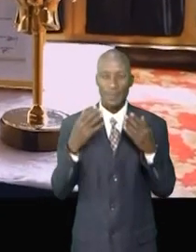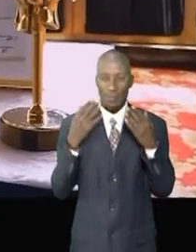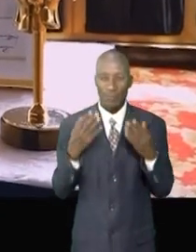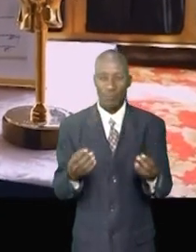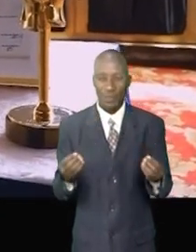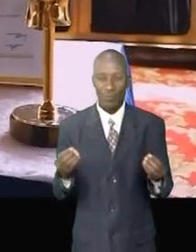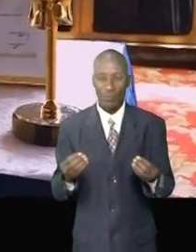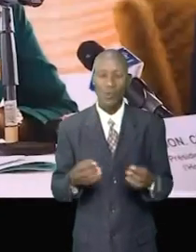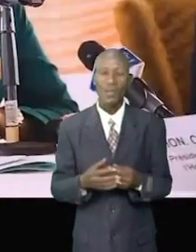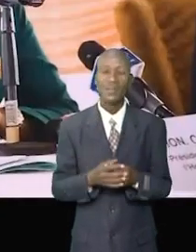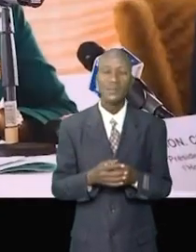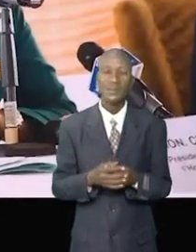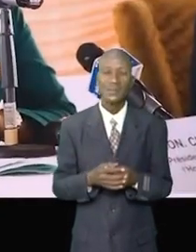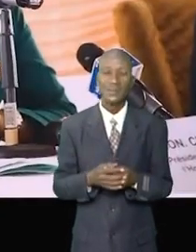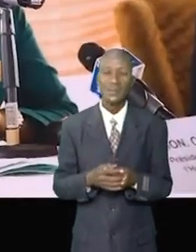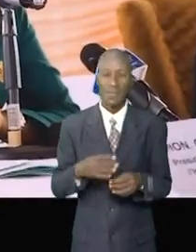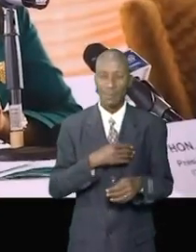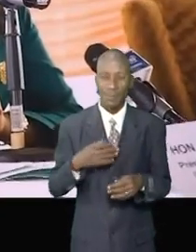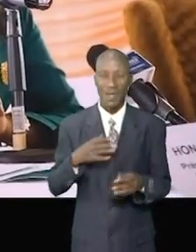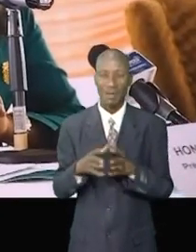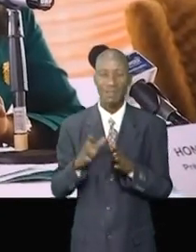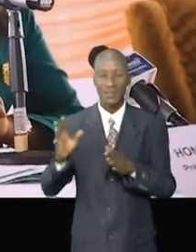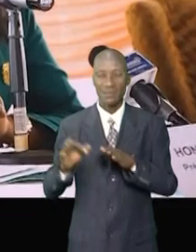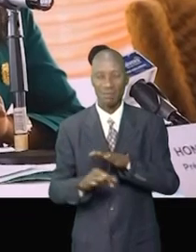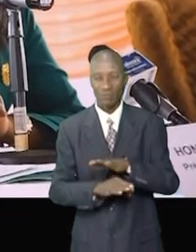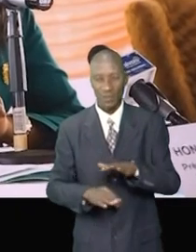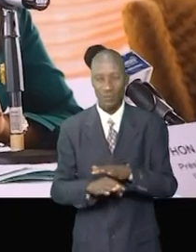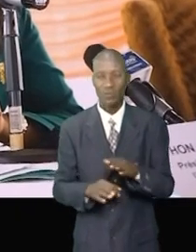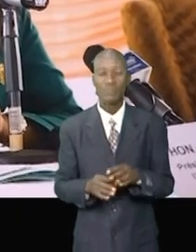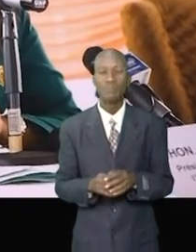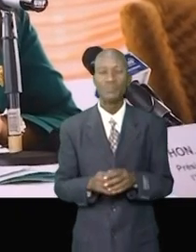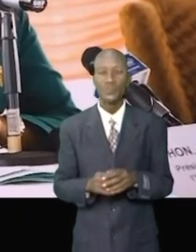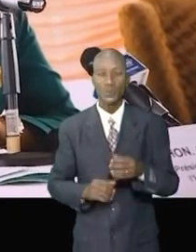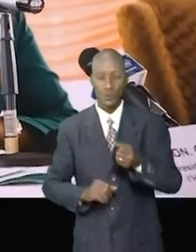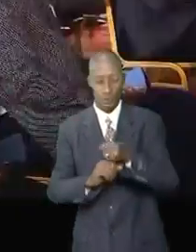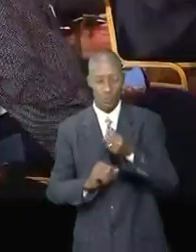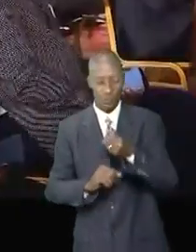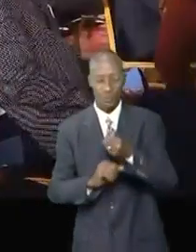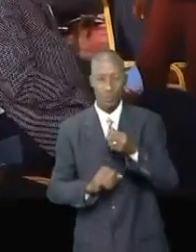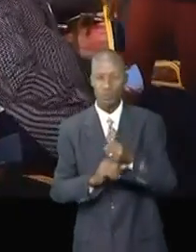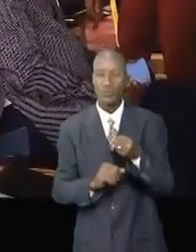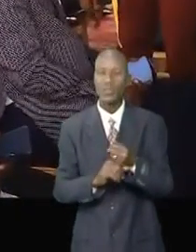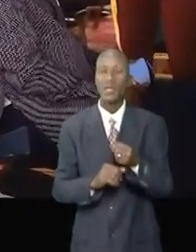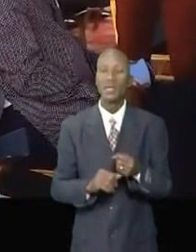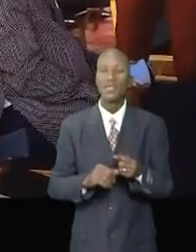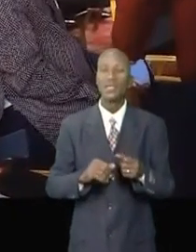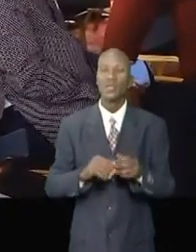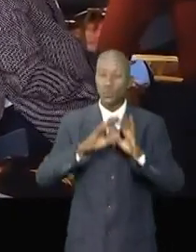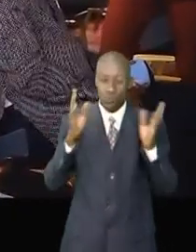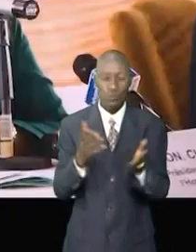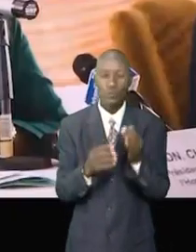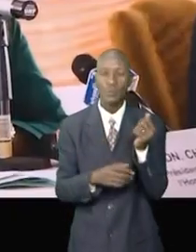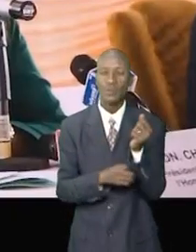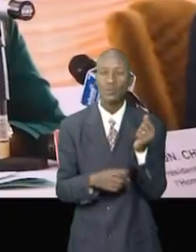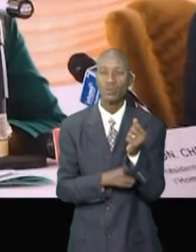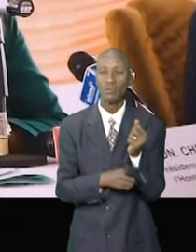Bakanja Kimbangu, esprit du courage, de la détermination et de l'abnégation. Chirac a dit